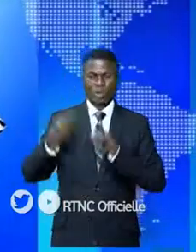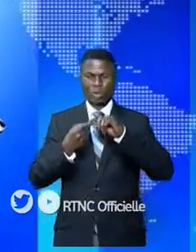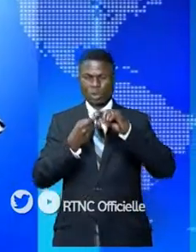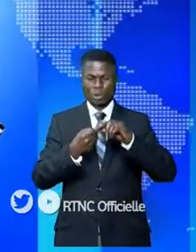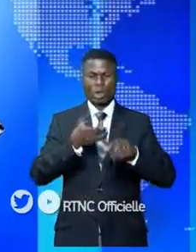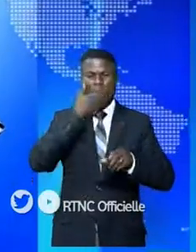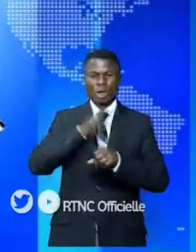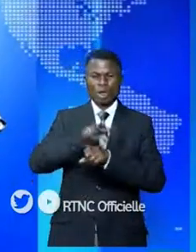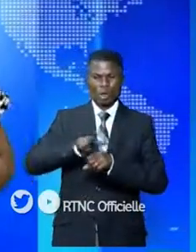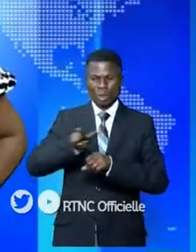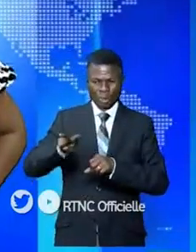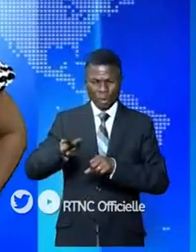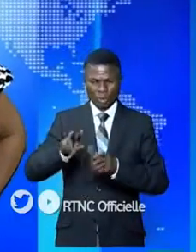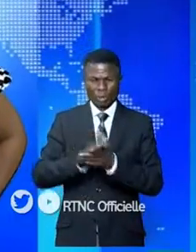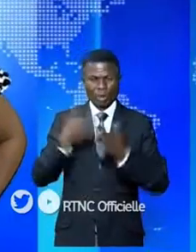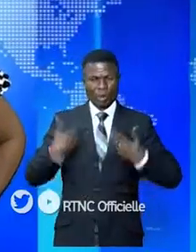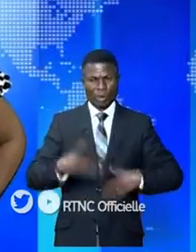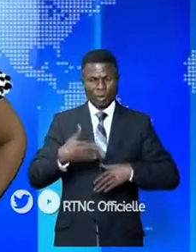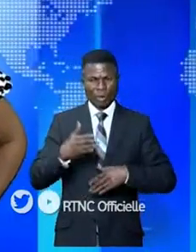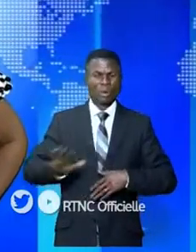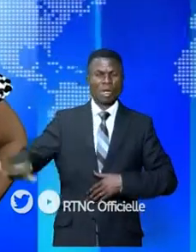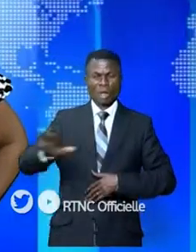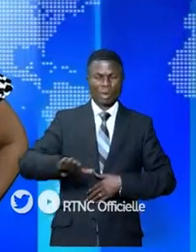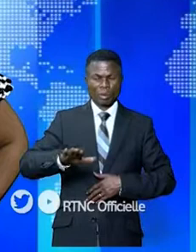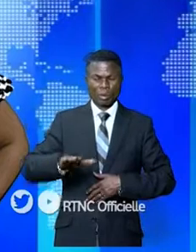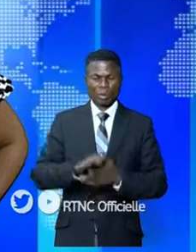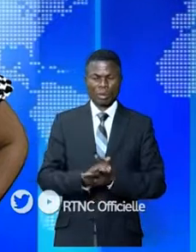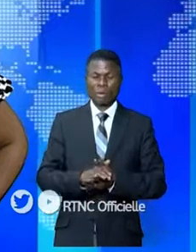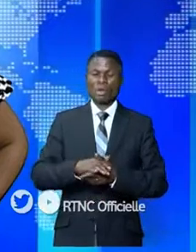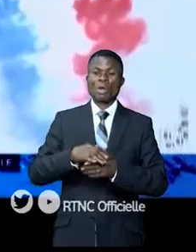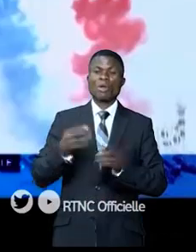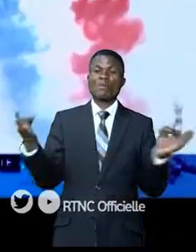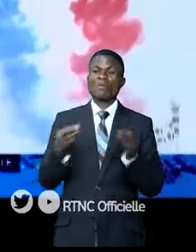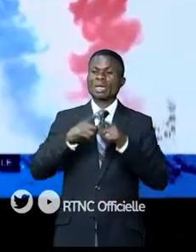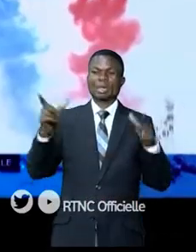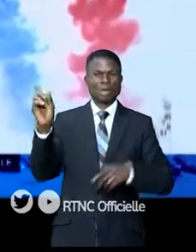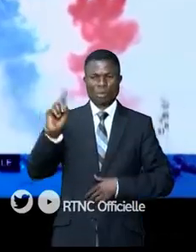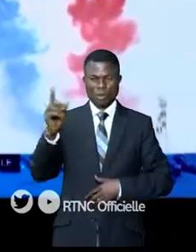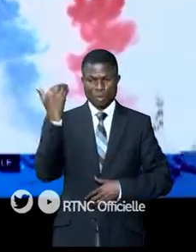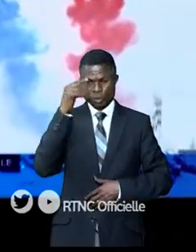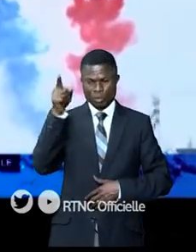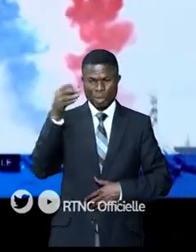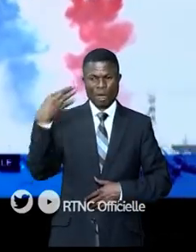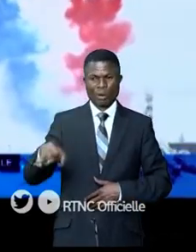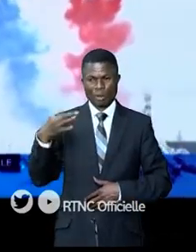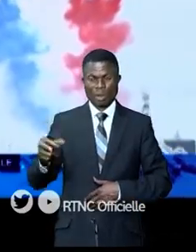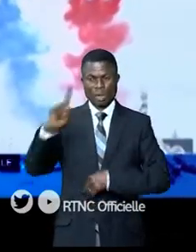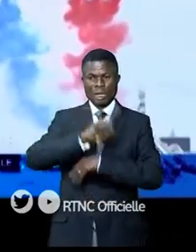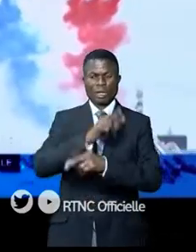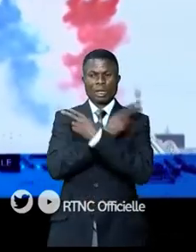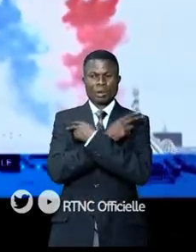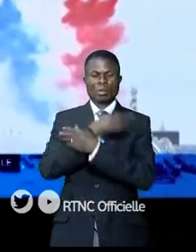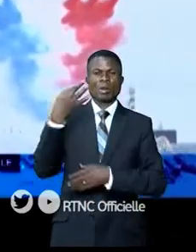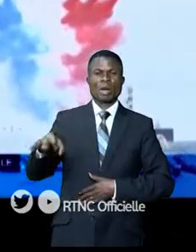du Covid-19 et donc une fête nationale sans artifice. Renette Koulung. Le 14 juillet, un jour férié en